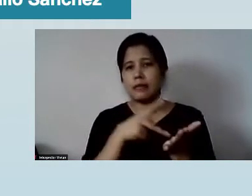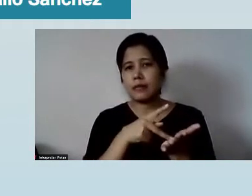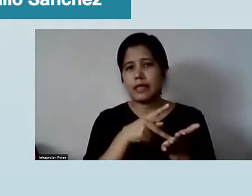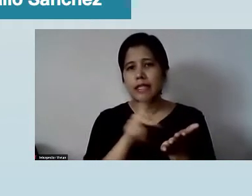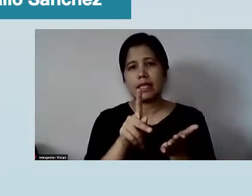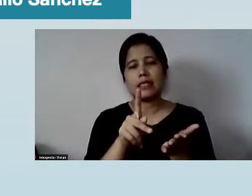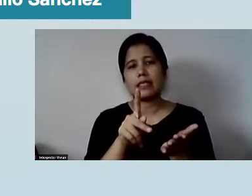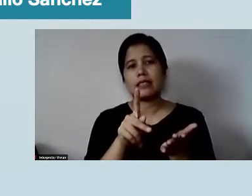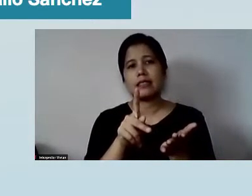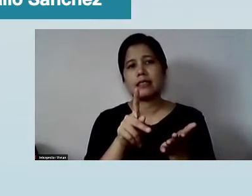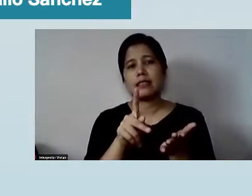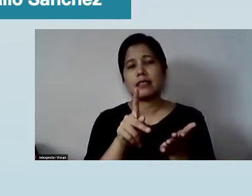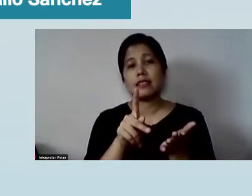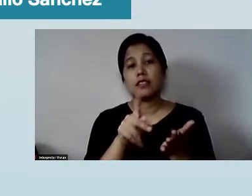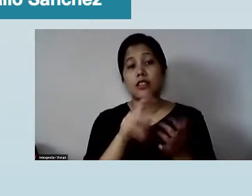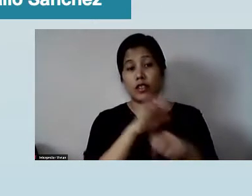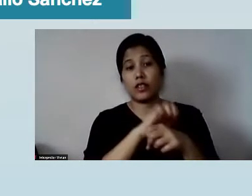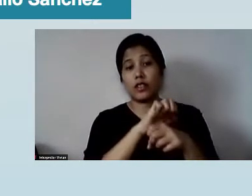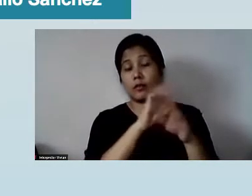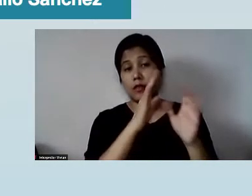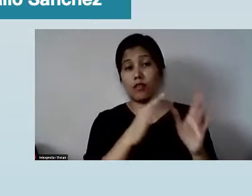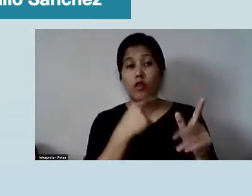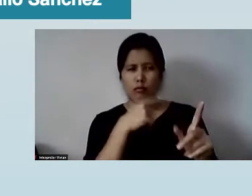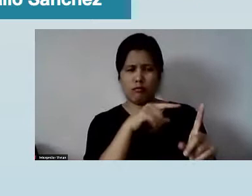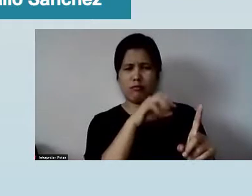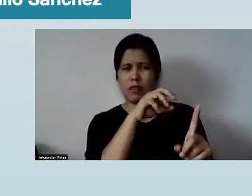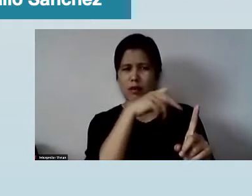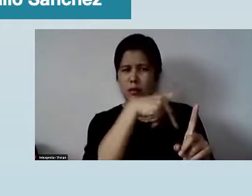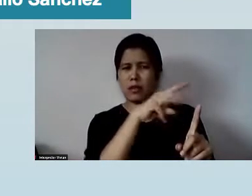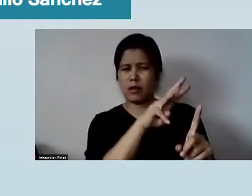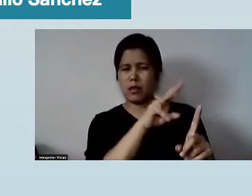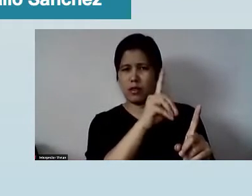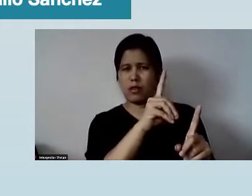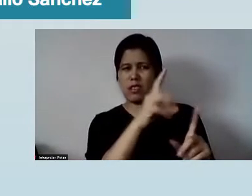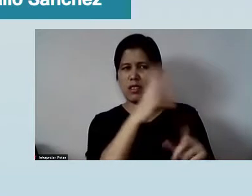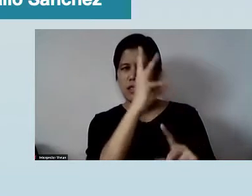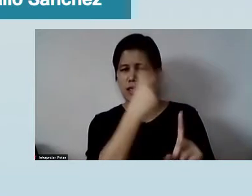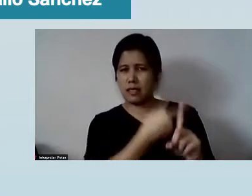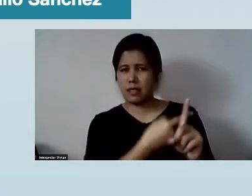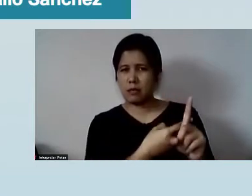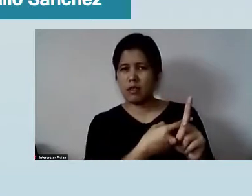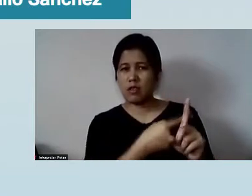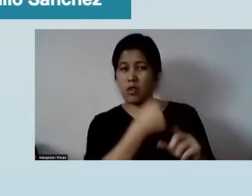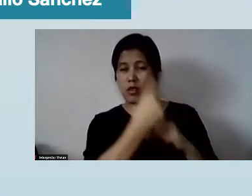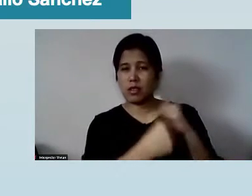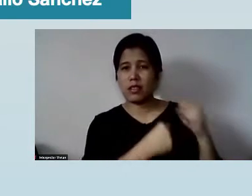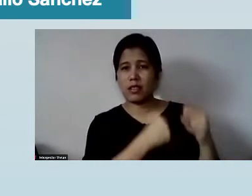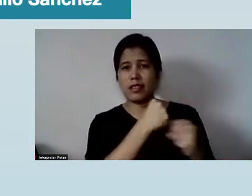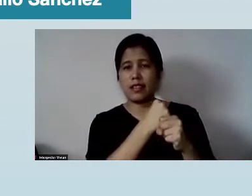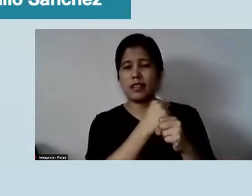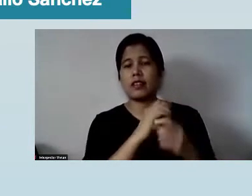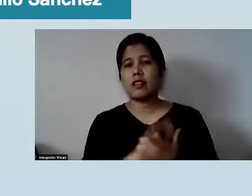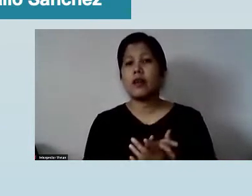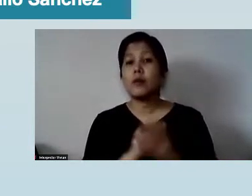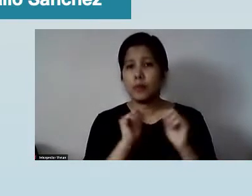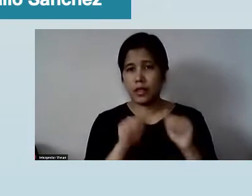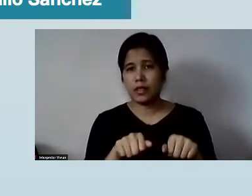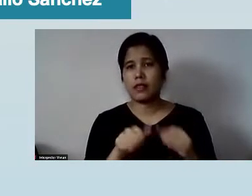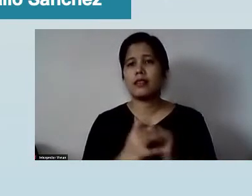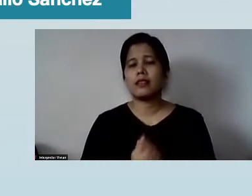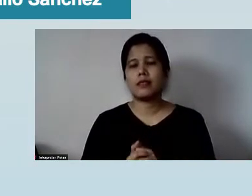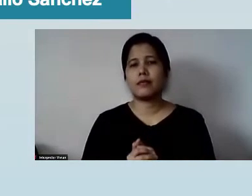empleyado niyang may disability for 6 months or 1 year, no? So pwede po yan na